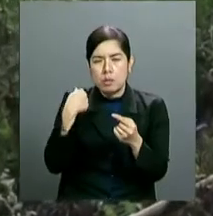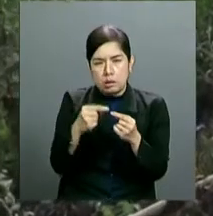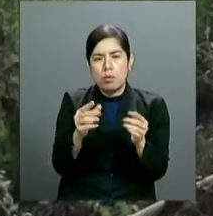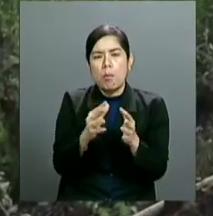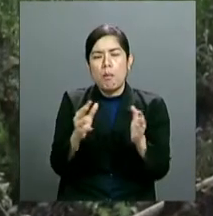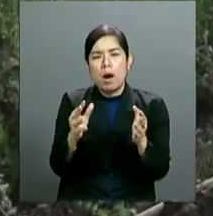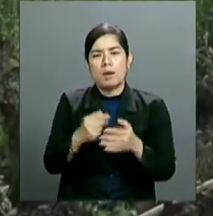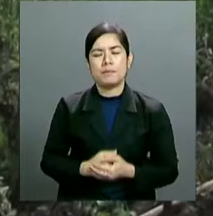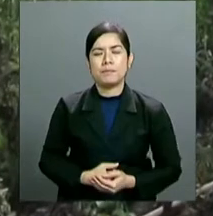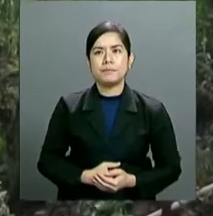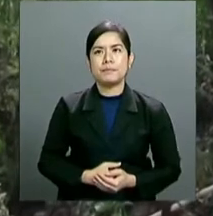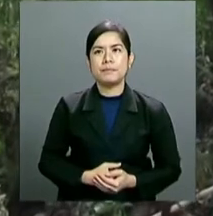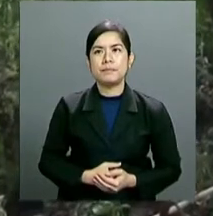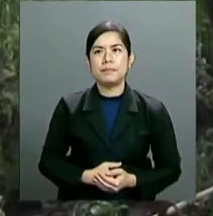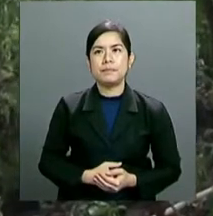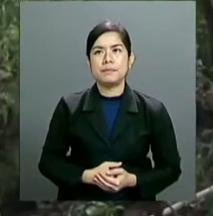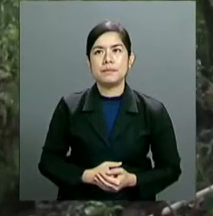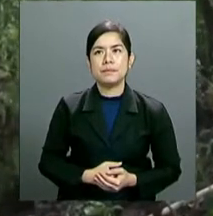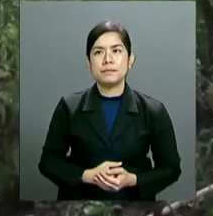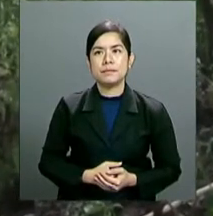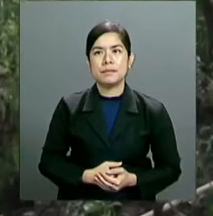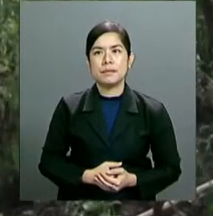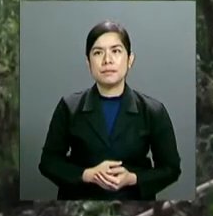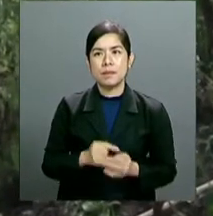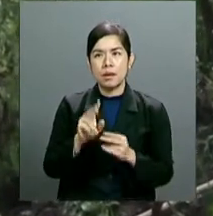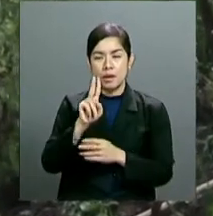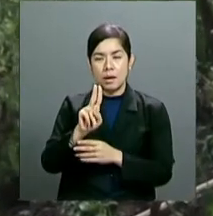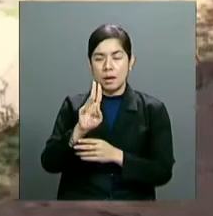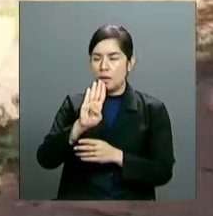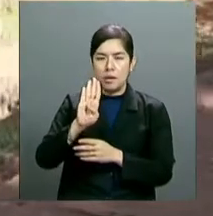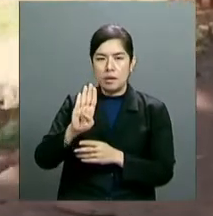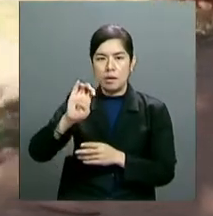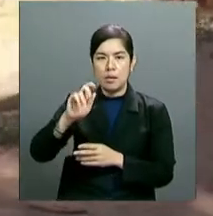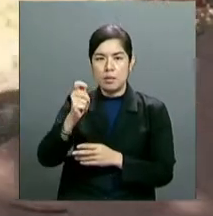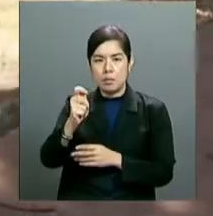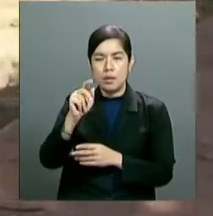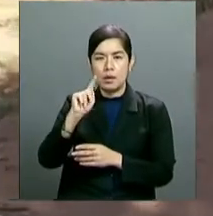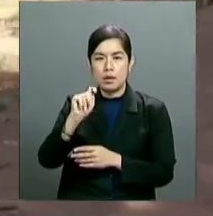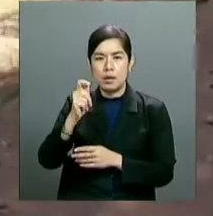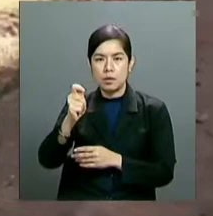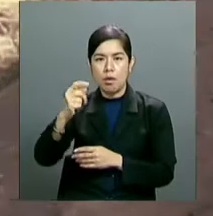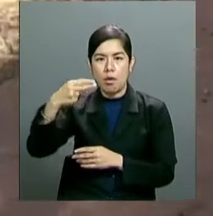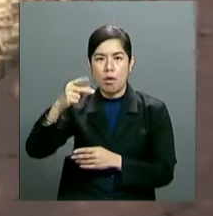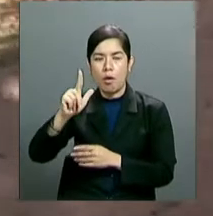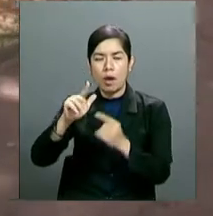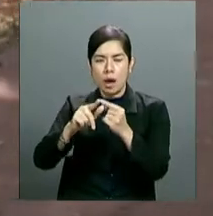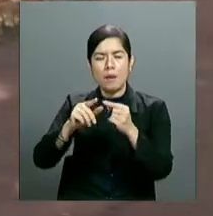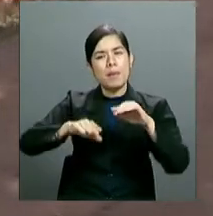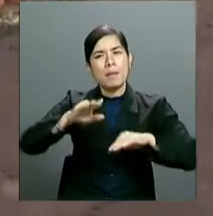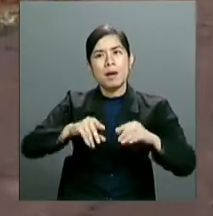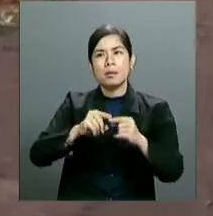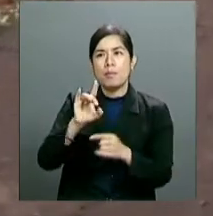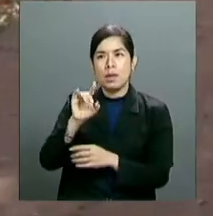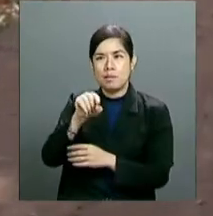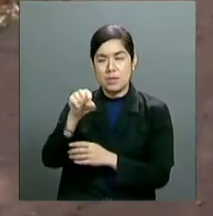ถ้าพูดถึงเรื่องบือทอละบือทอละนี่คือส่วนใหญ่คือถ้าพูดถึง180ละที่เขาปลูกในชุมชนนี้เ